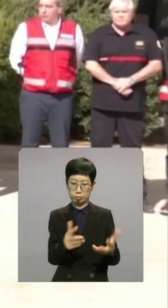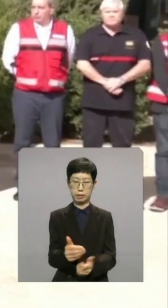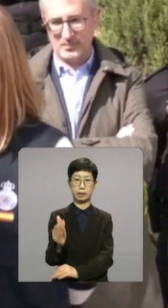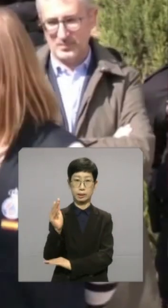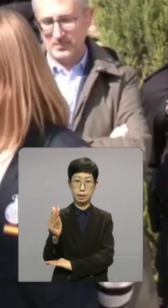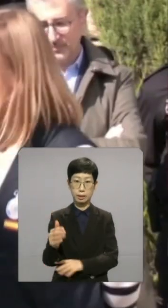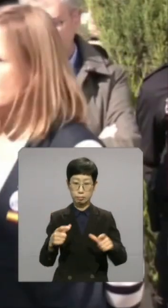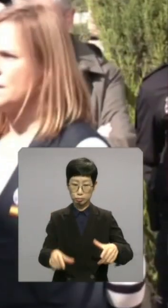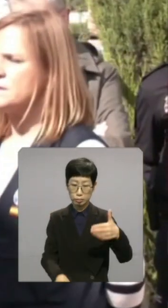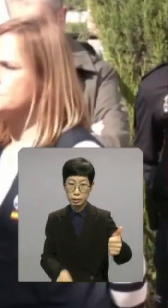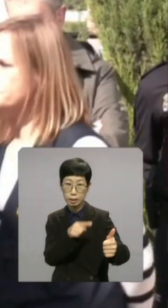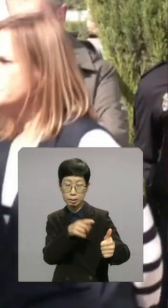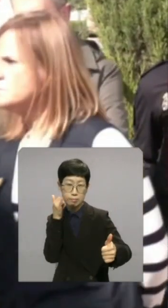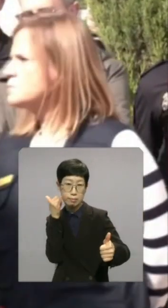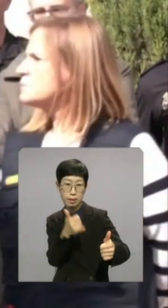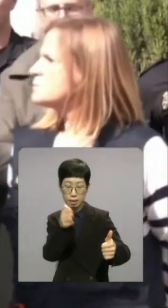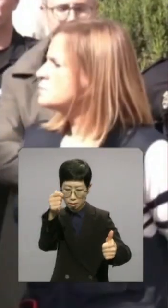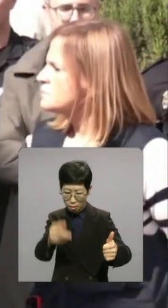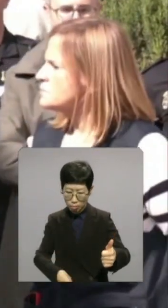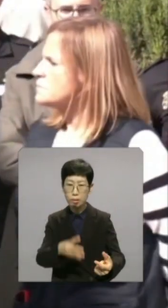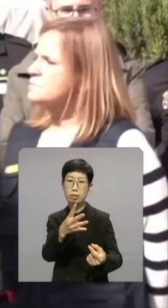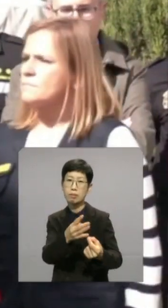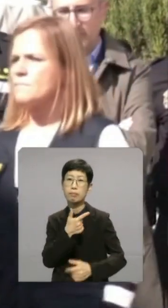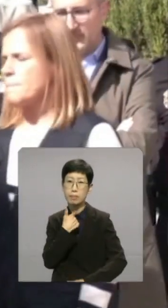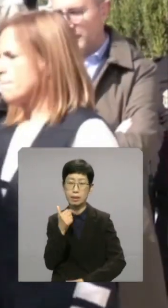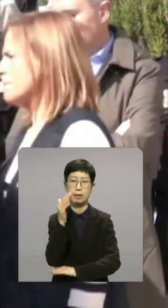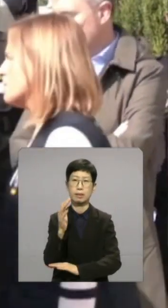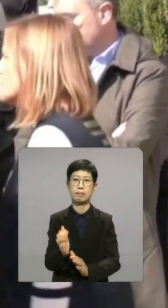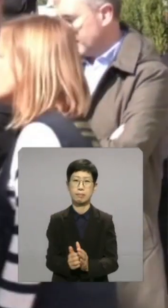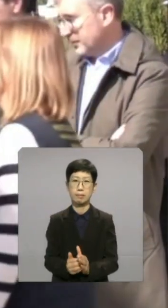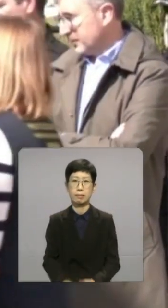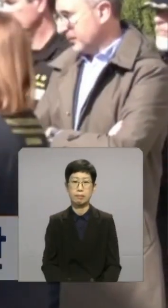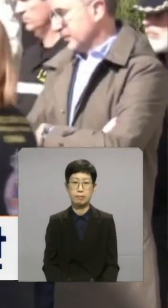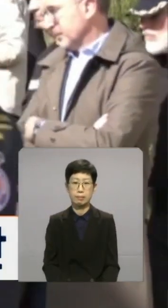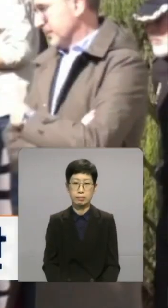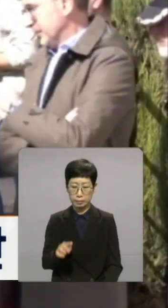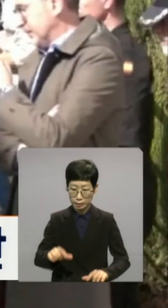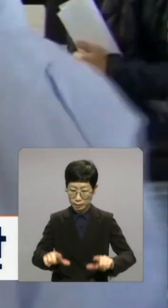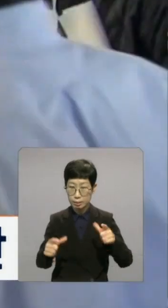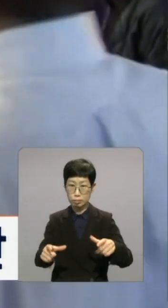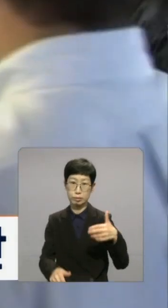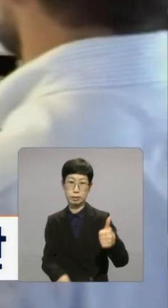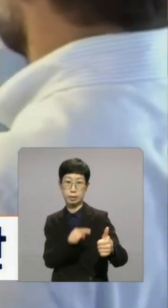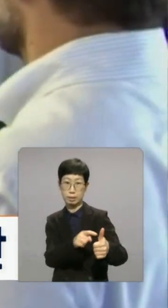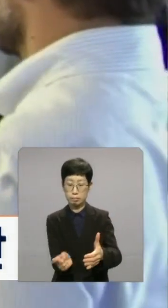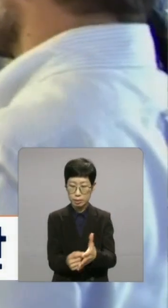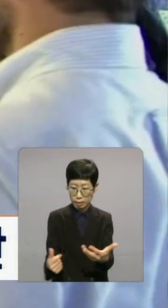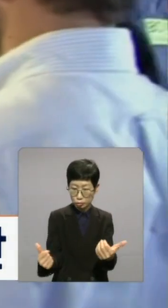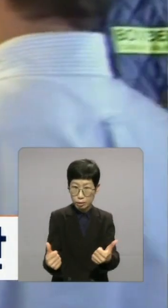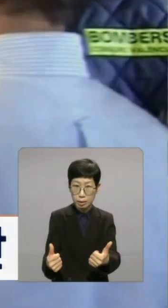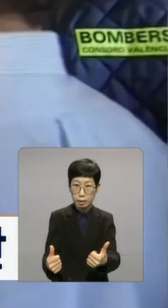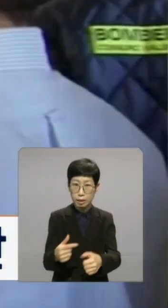마손 주지사에게 네 차례나 전화를 걸었다고 반박했습니다. 당일 마손 주지사가 비상회의에